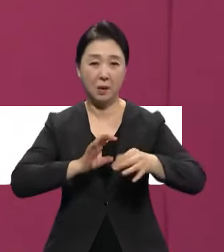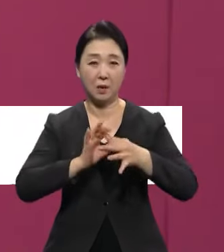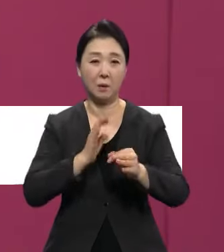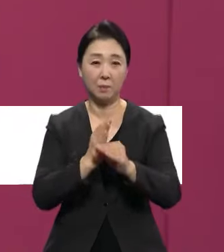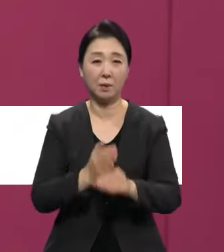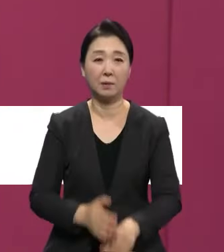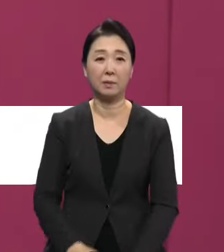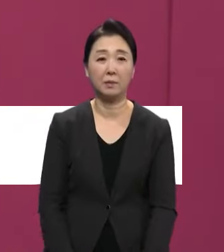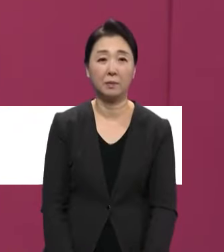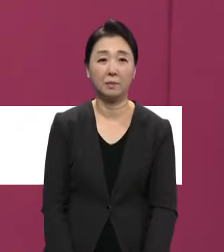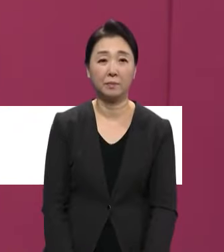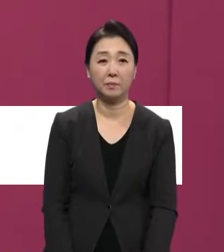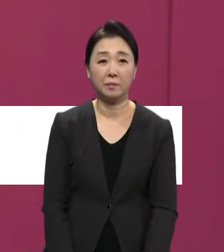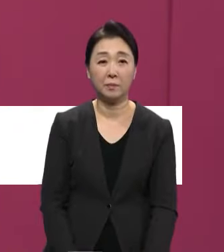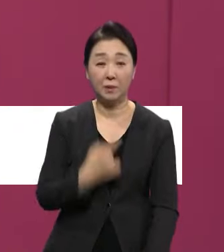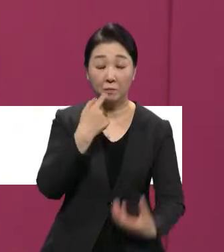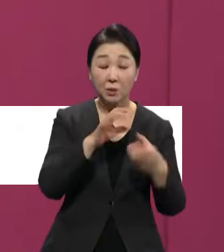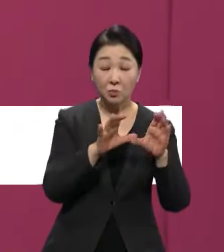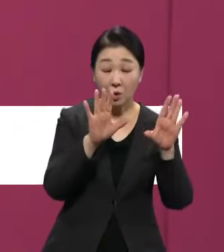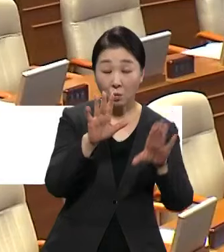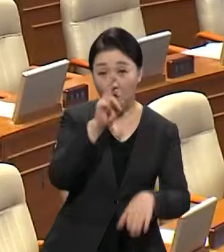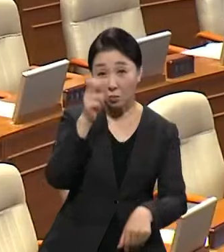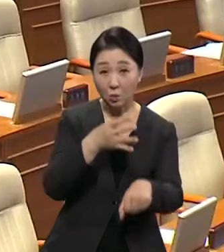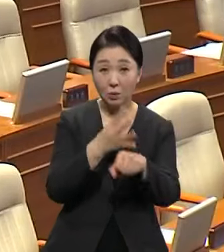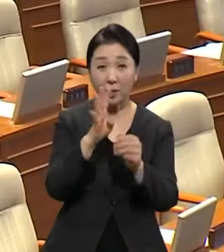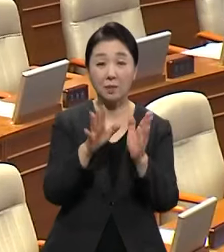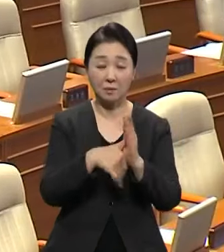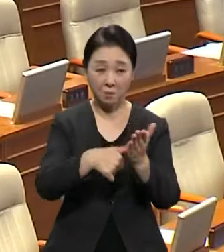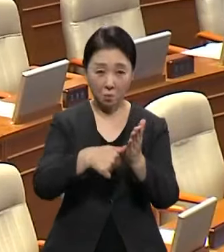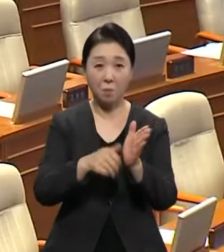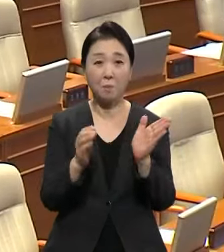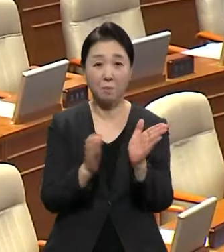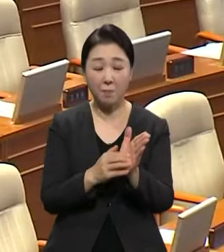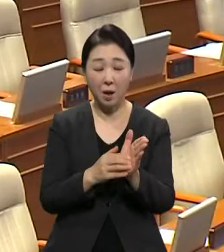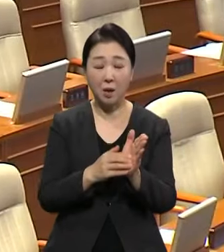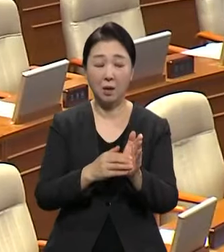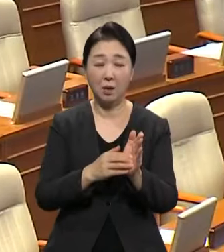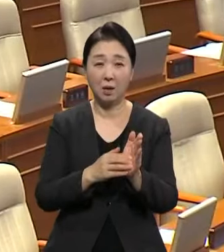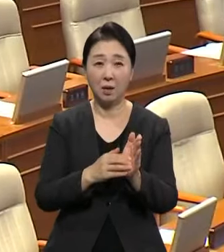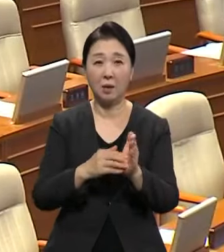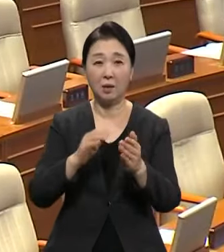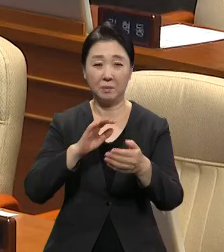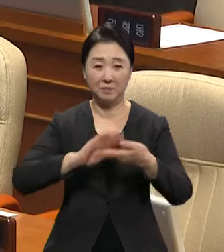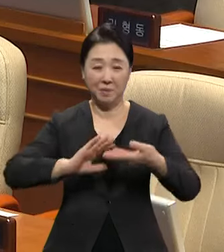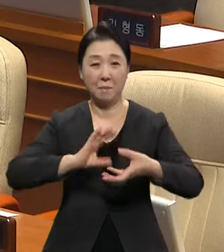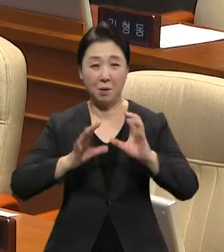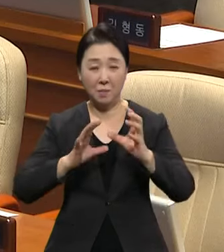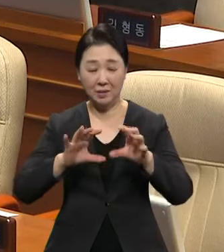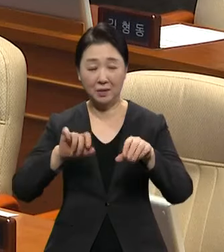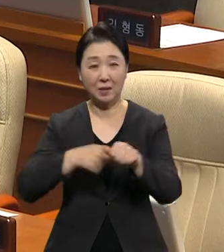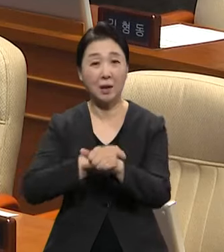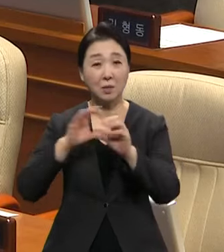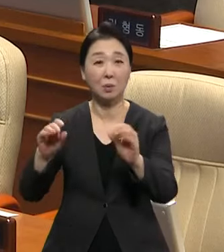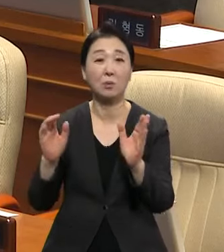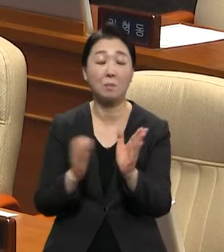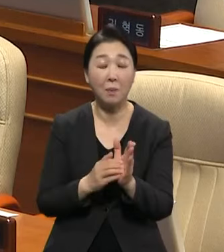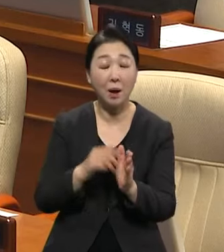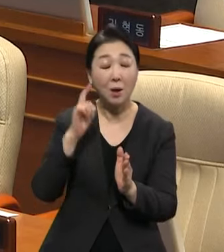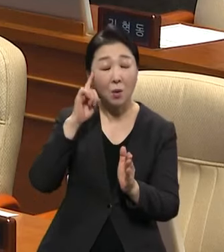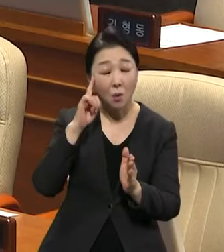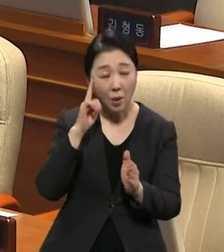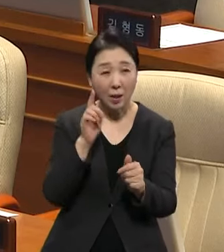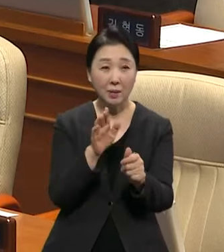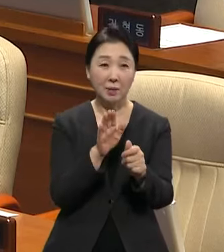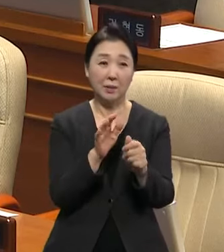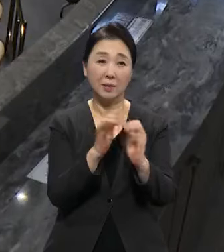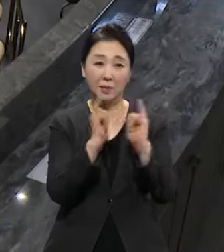중입니다. 그러나 민주당은 오늘 오후 4시쯤 표결을 거쳐 필리버스터를 강제 종료하고 민생회복지원금법을 상정해